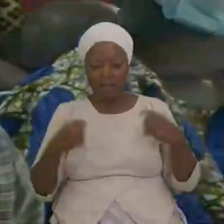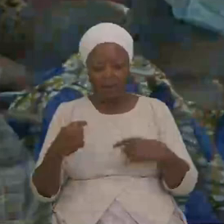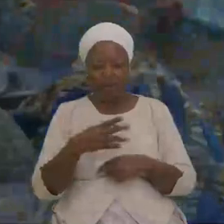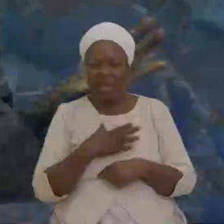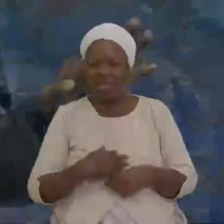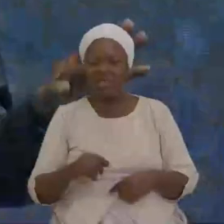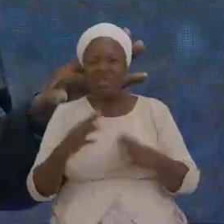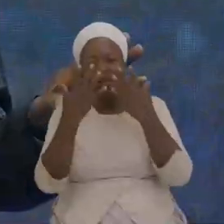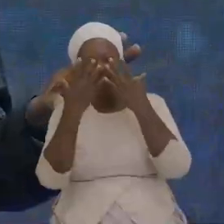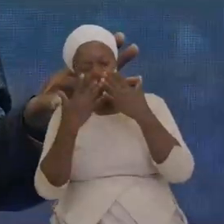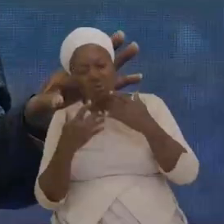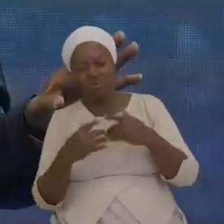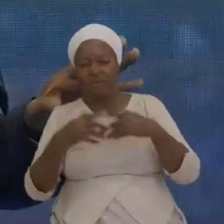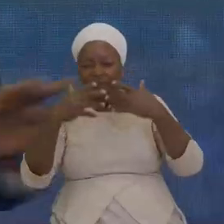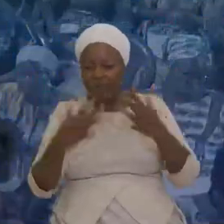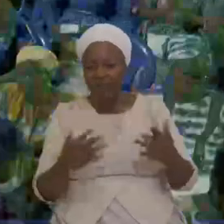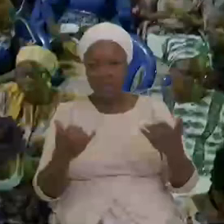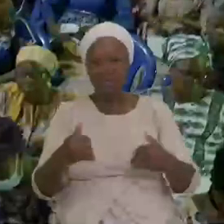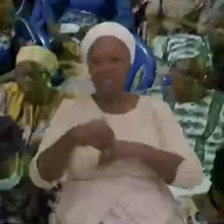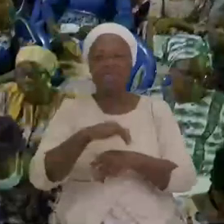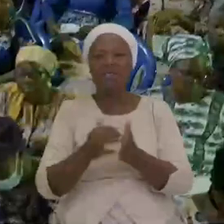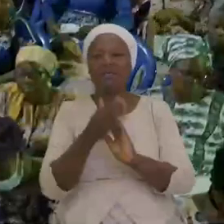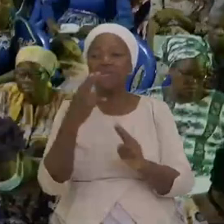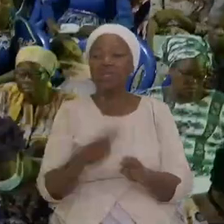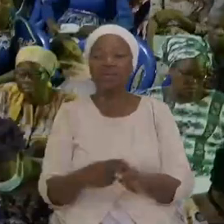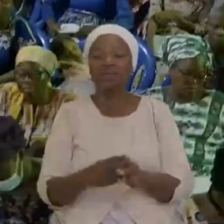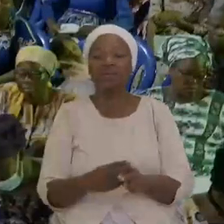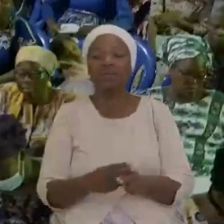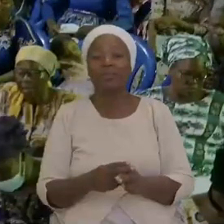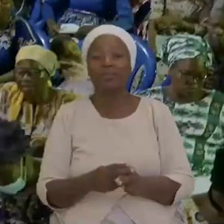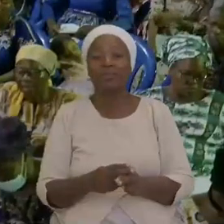Les plaies et les perplexités, tout est terminé ce soir.